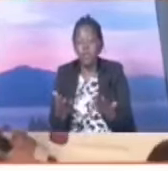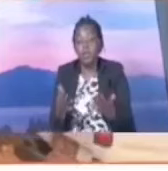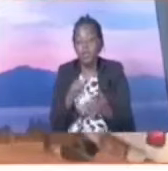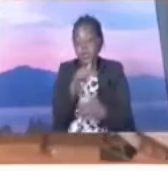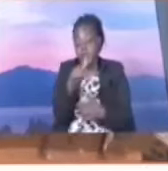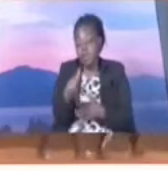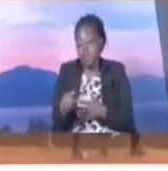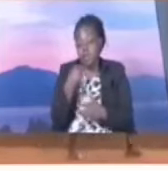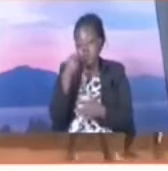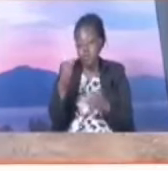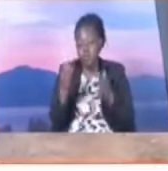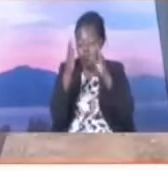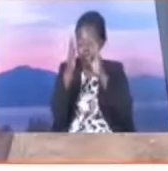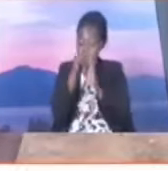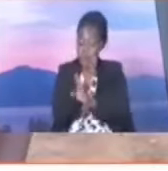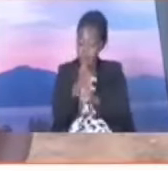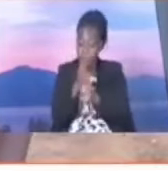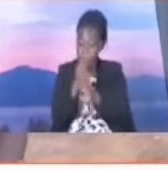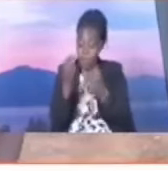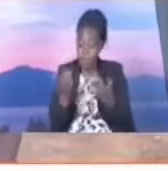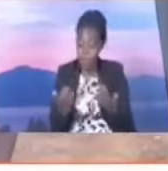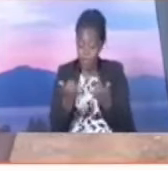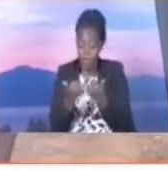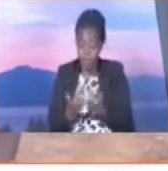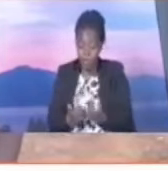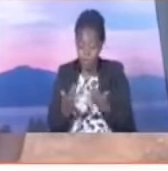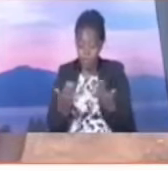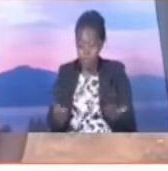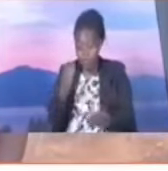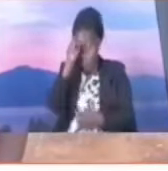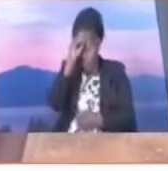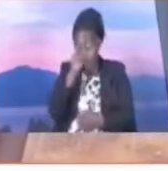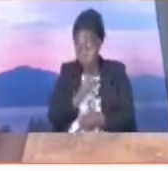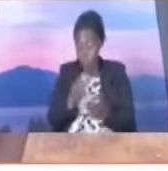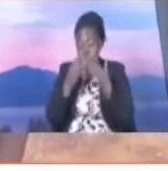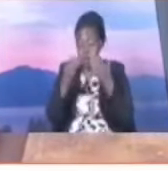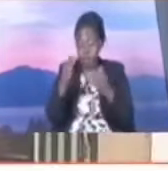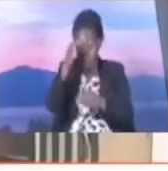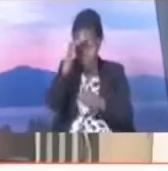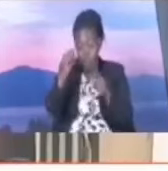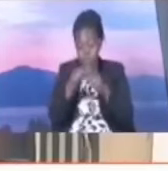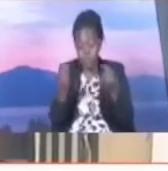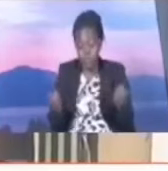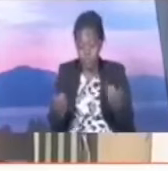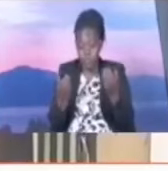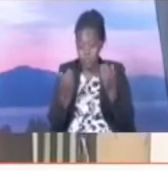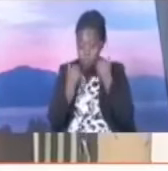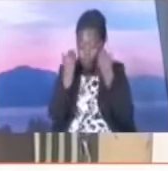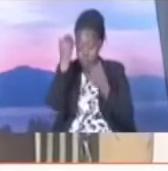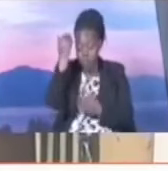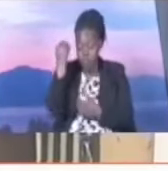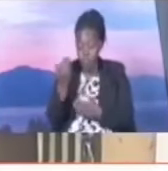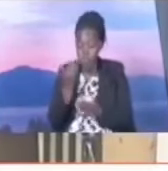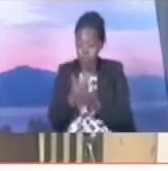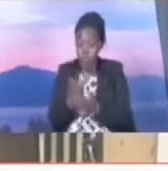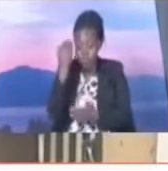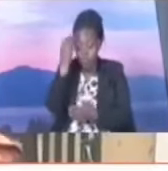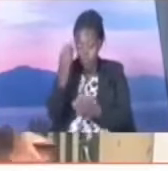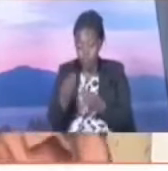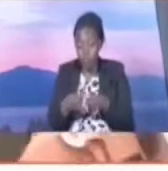n'abalala abakyaliira ku nsiko namwandu ne bamulekwa bebaziza poliisi n'ekitongole ekiramuzi era ne basaba kkooti okubawa